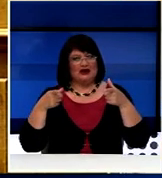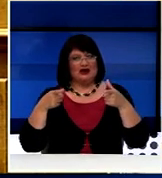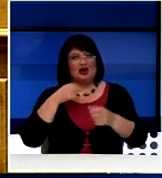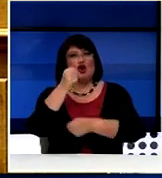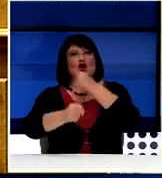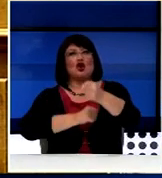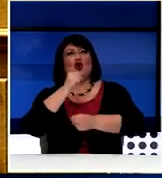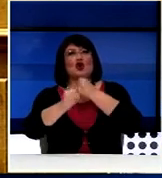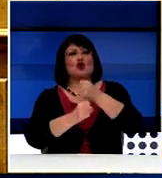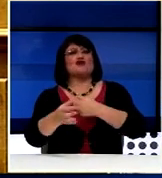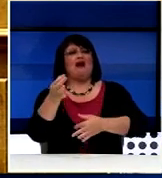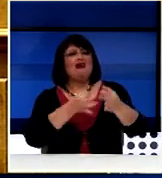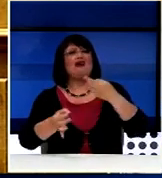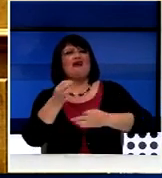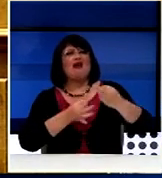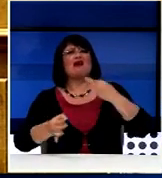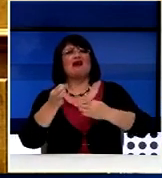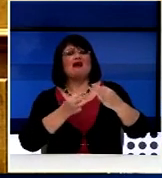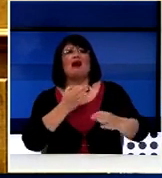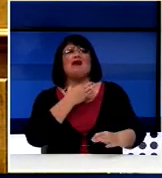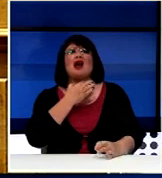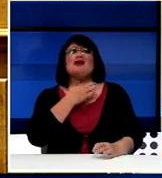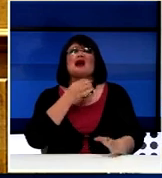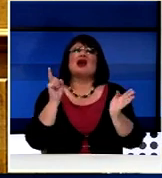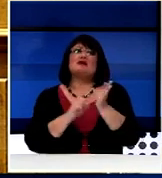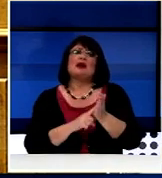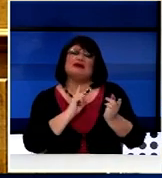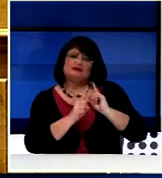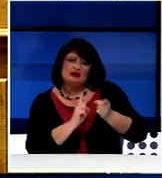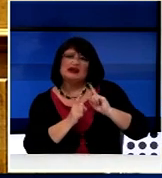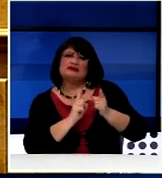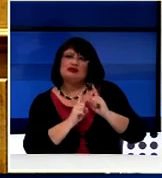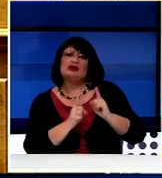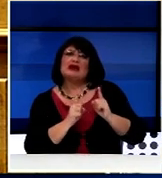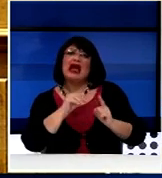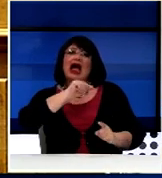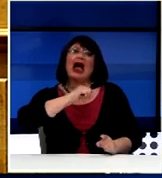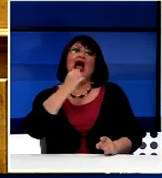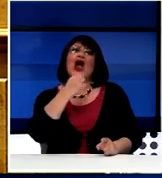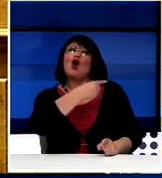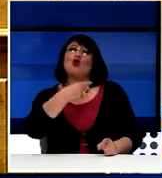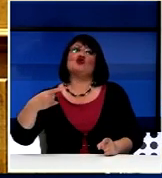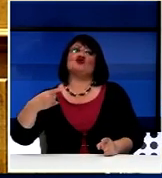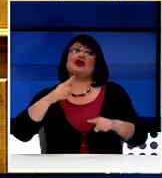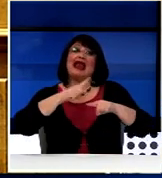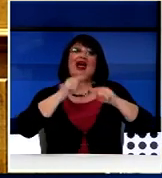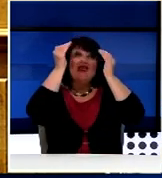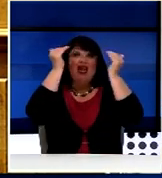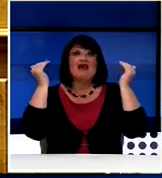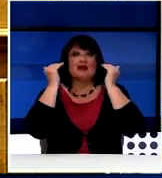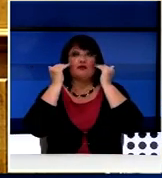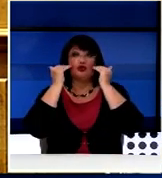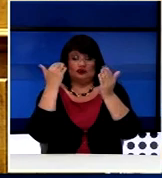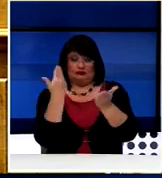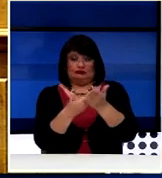χρόνια διατυμπάνιζαν την άποψη, την ανάγκη να υπάρχει συμφωνία για την αποκλειστική οικονομική ζώνη Ελλάδας-Αιγύπτου, χωρίς